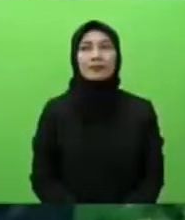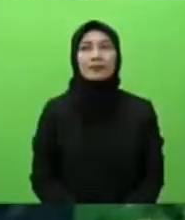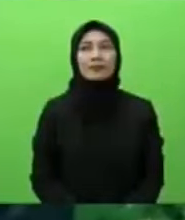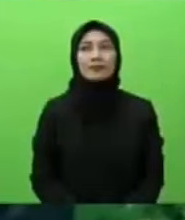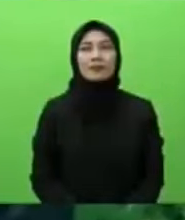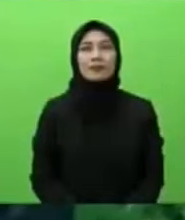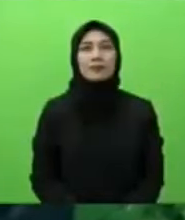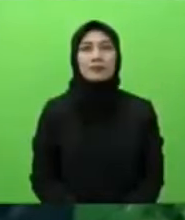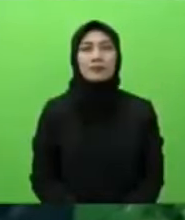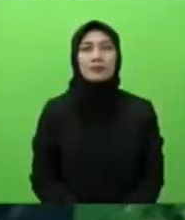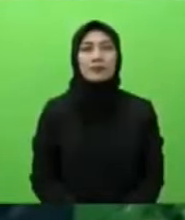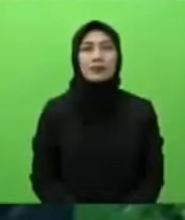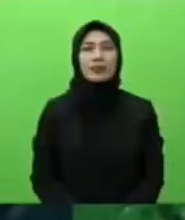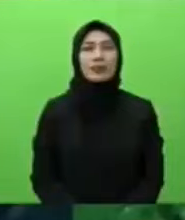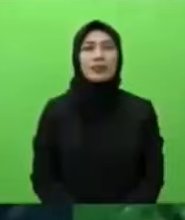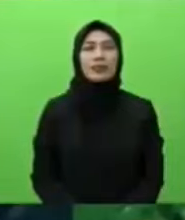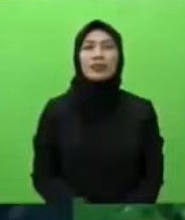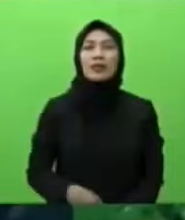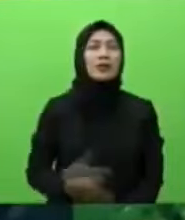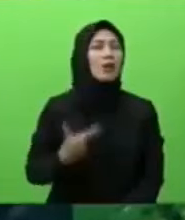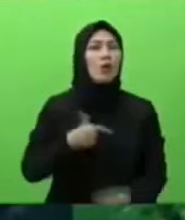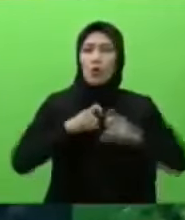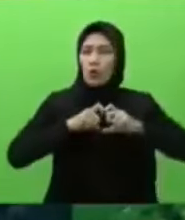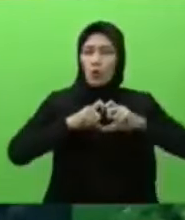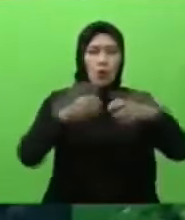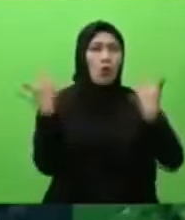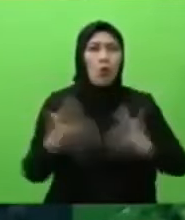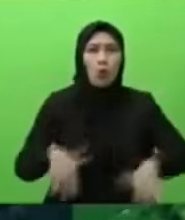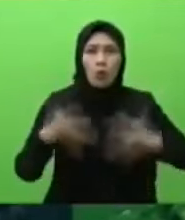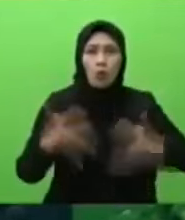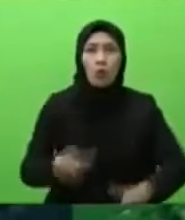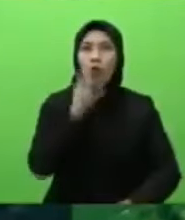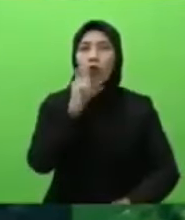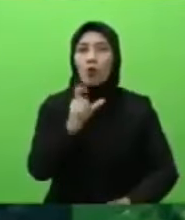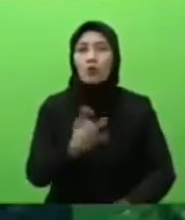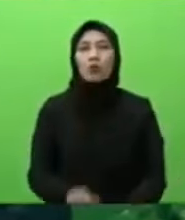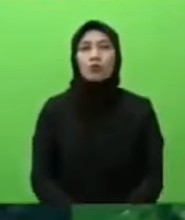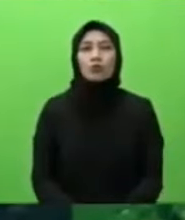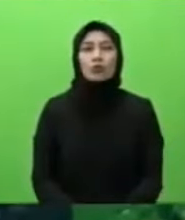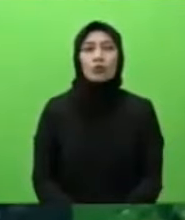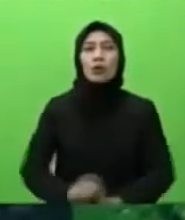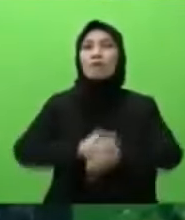persyarikatan yang cintanya luar biasa terhadap gerakan islam